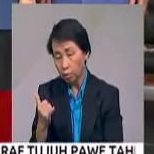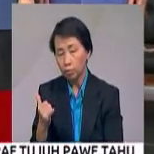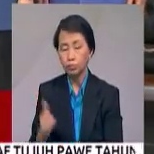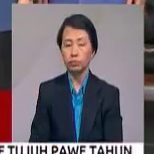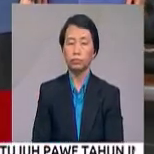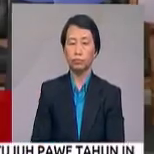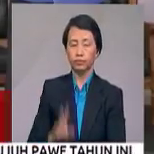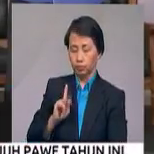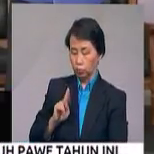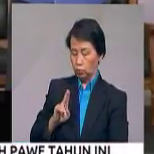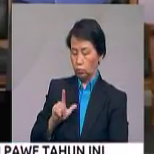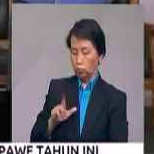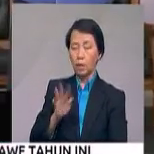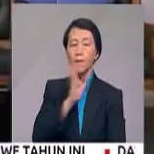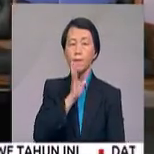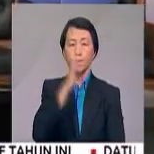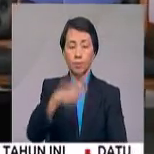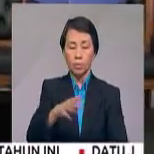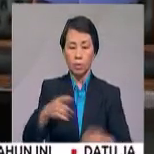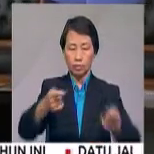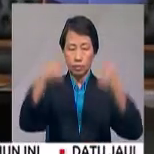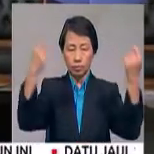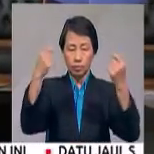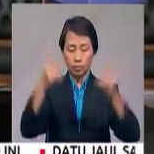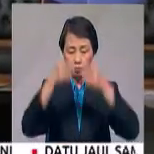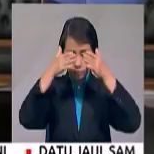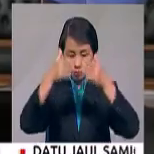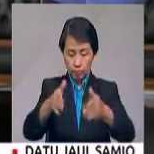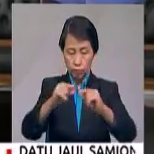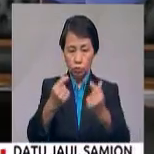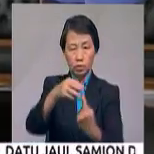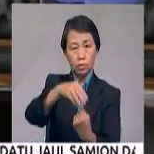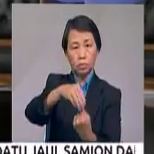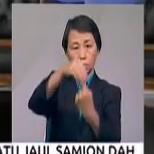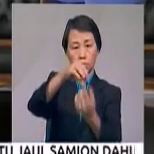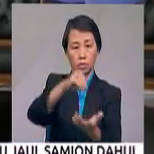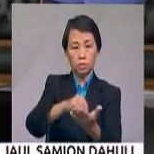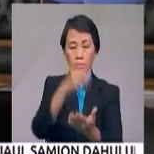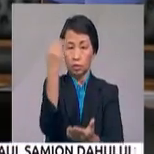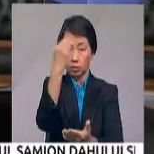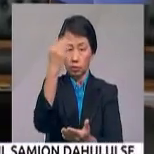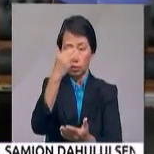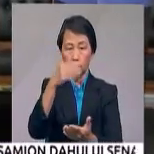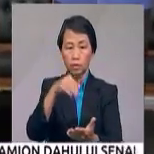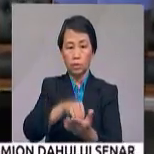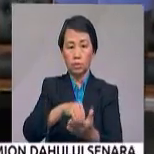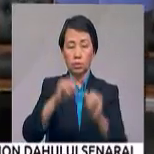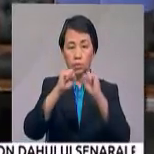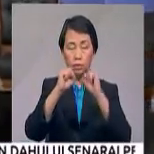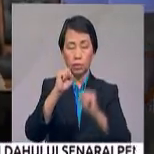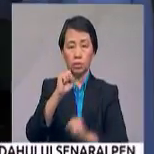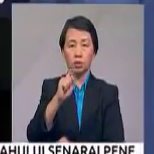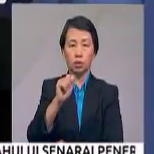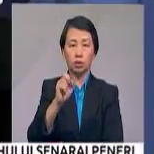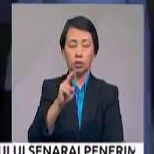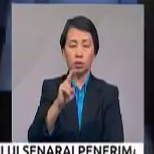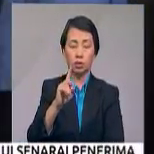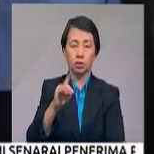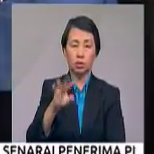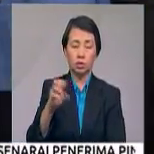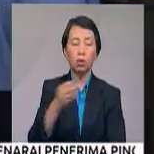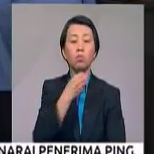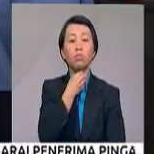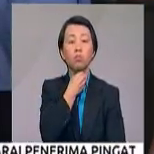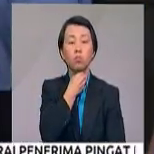Kula menyatakannya selepas merasmikan Karnival Prihatin golongan khas di Movie Animation Park Studios MAPS Ipoh Perak.